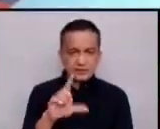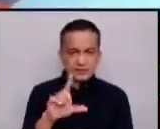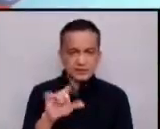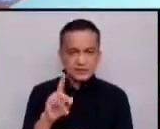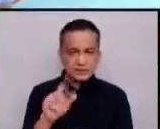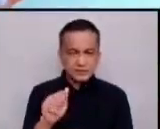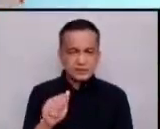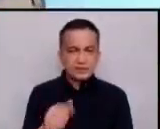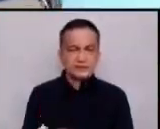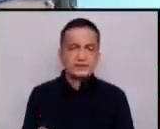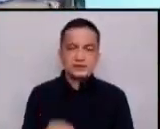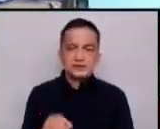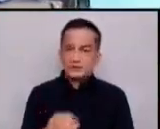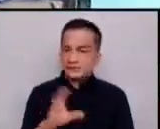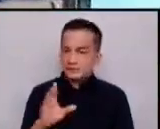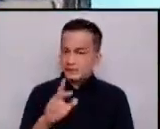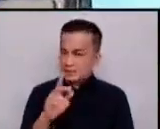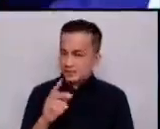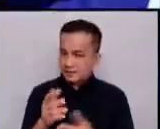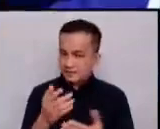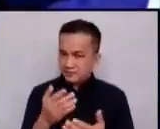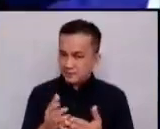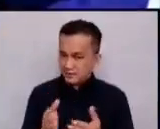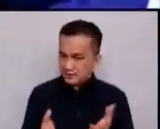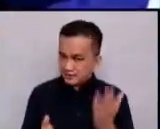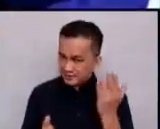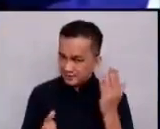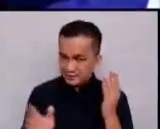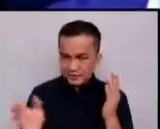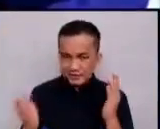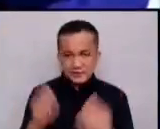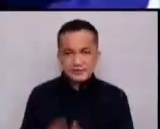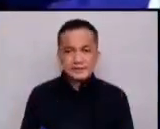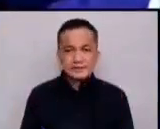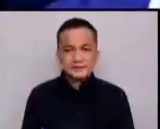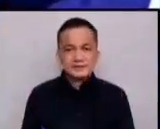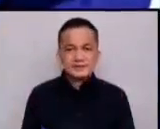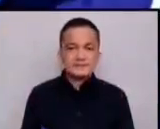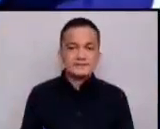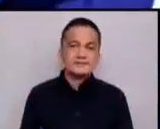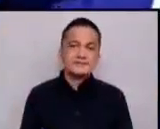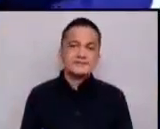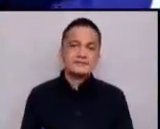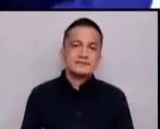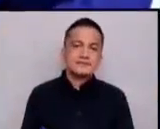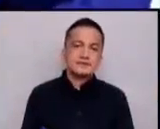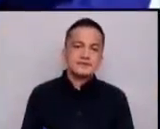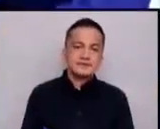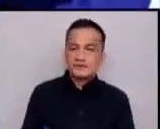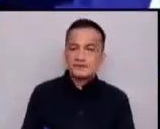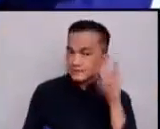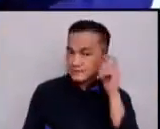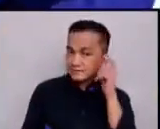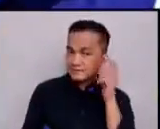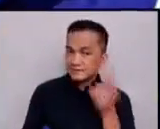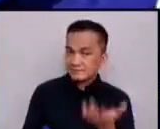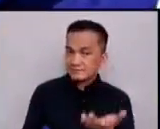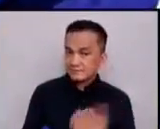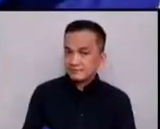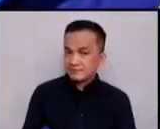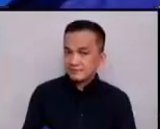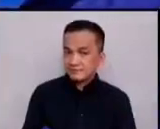and shine po! Good morning! Morning po! Good morning! Narinig niyo po ba kami?